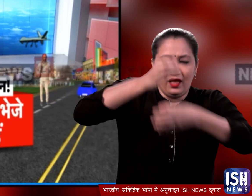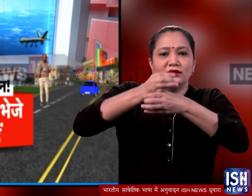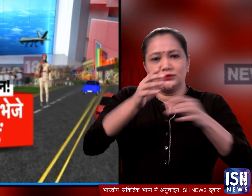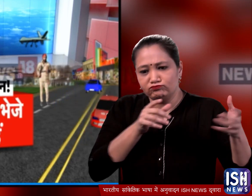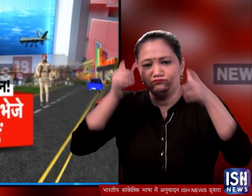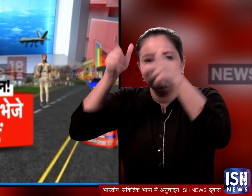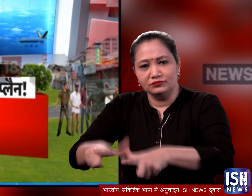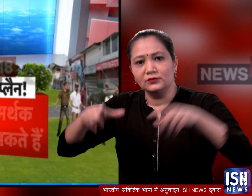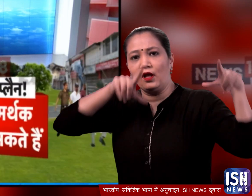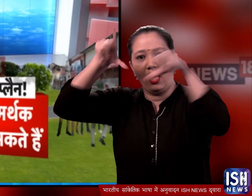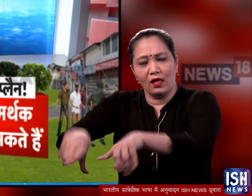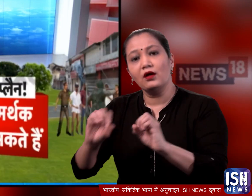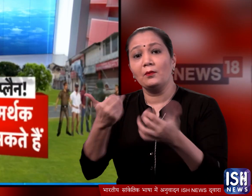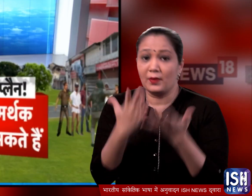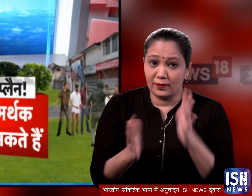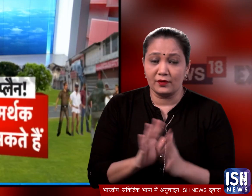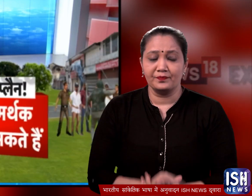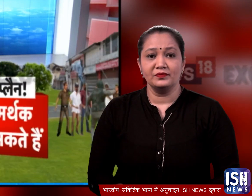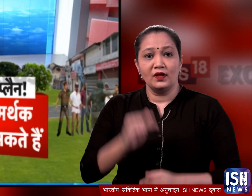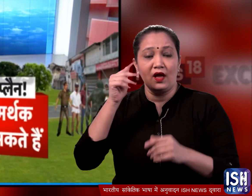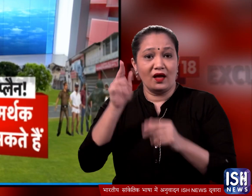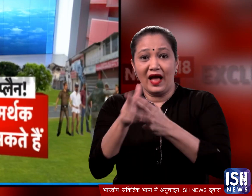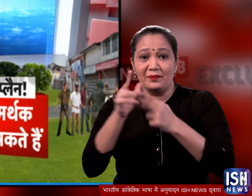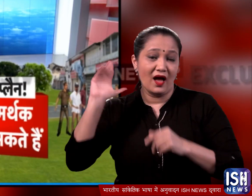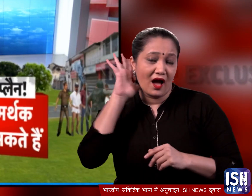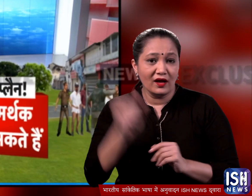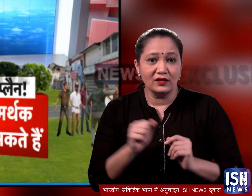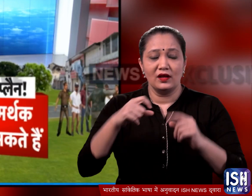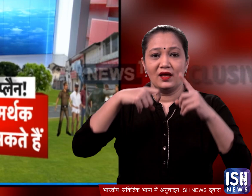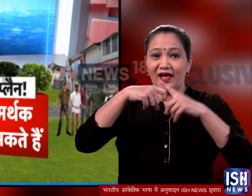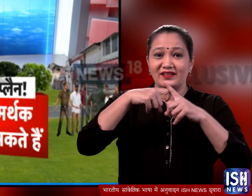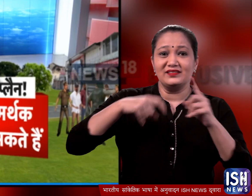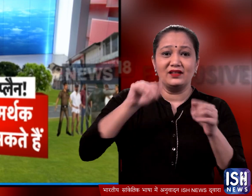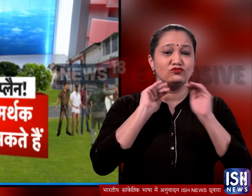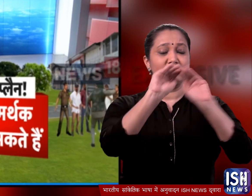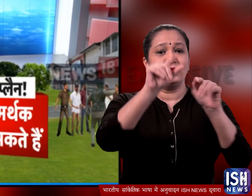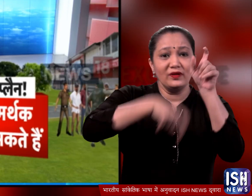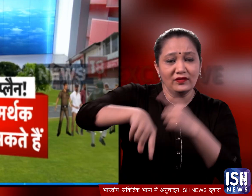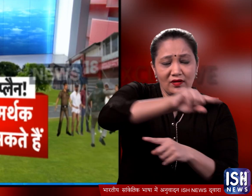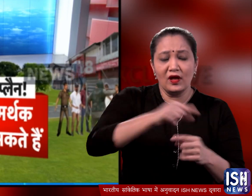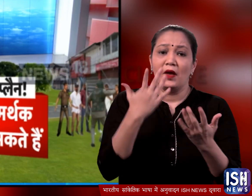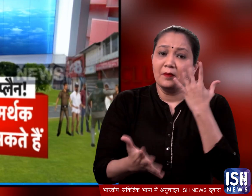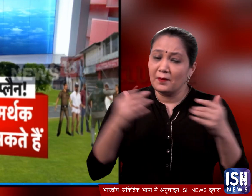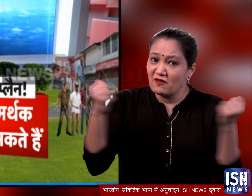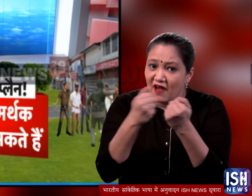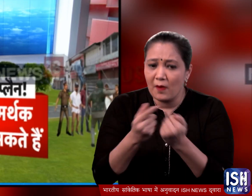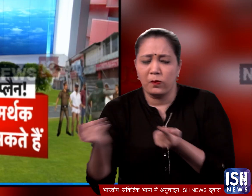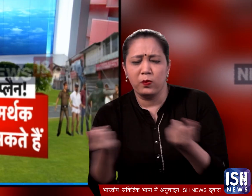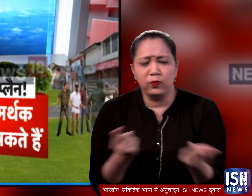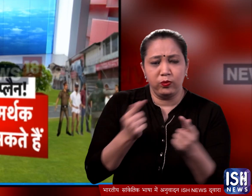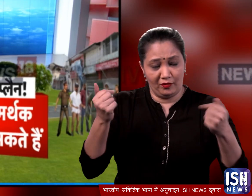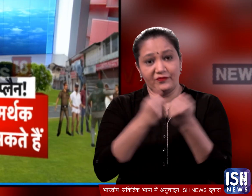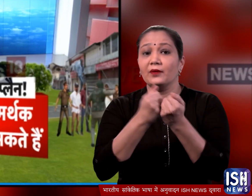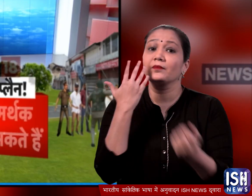हैं। इतना ही नहीं, सुरक्षा एजेंसियों को मिले इस अलर्ट के मुताबिक खालिस्तान समर्थक माहौल बिगाड़ने के लिए राज्य में हिंसा भी भड़का